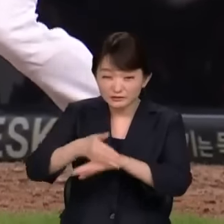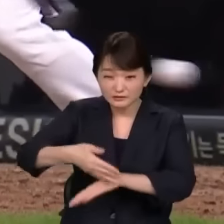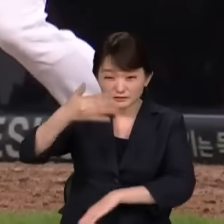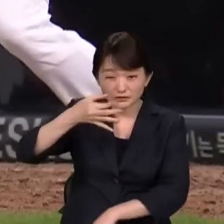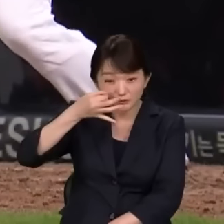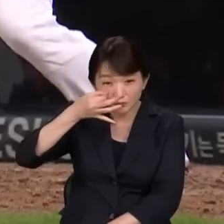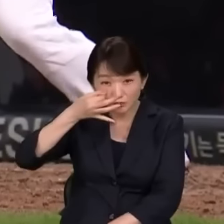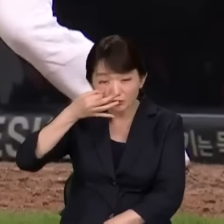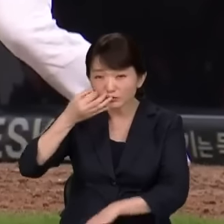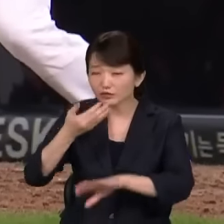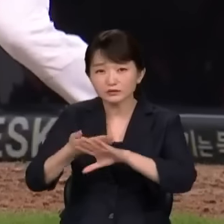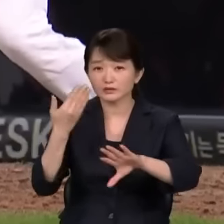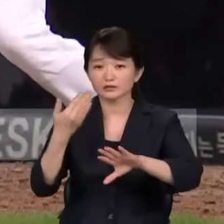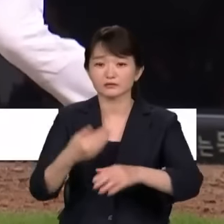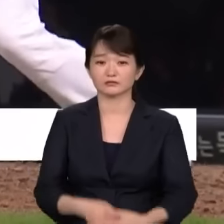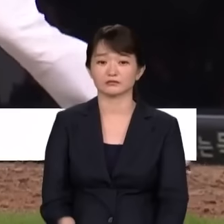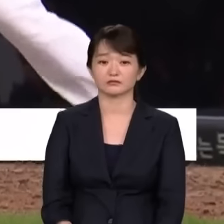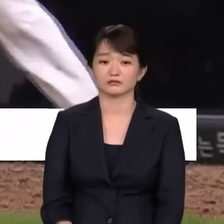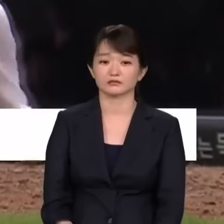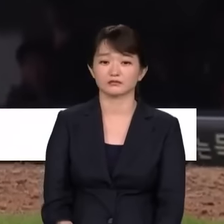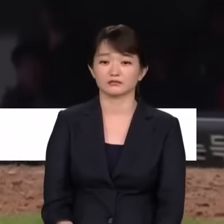달라 보입니다.